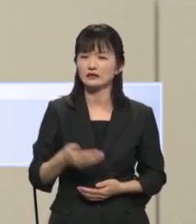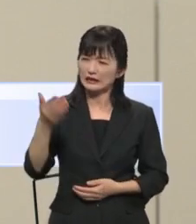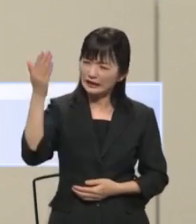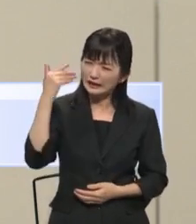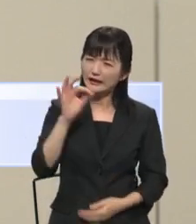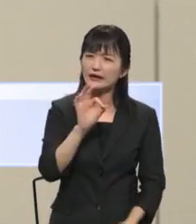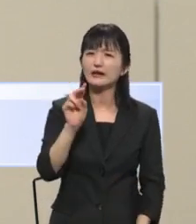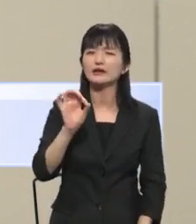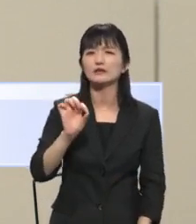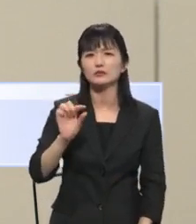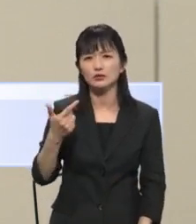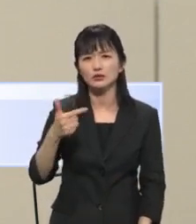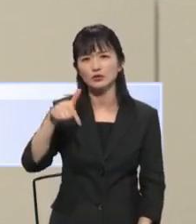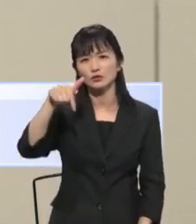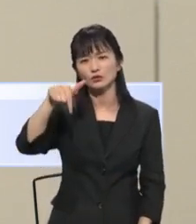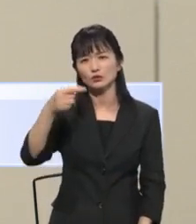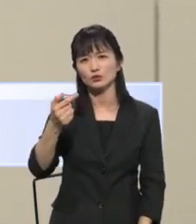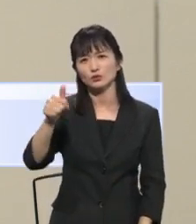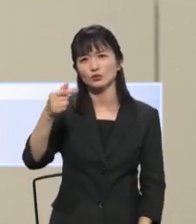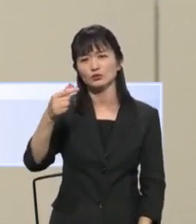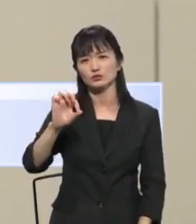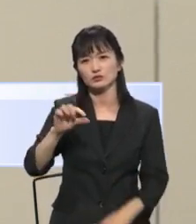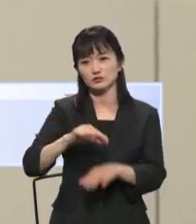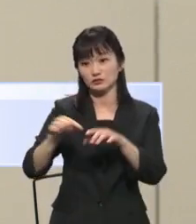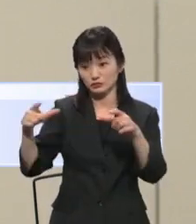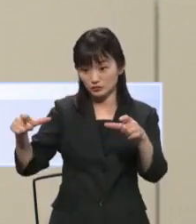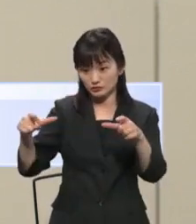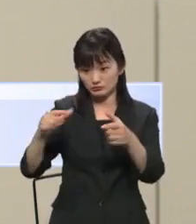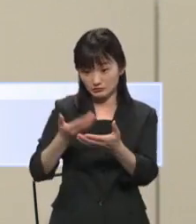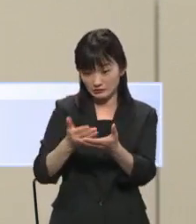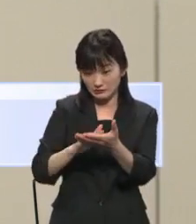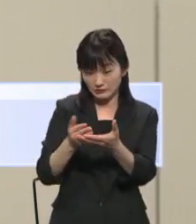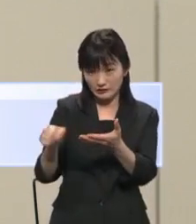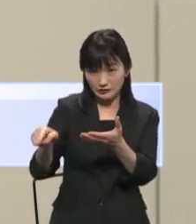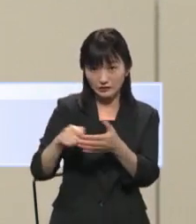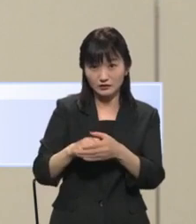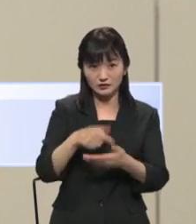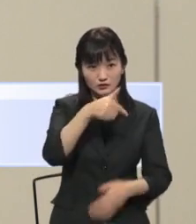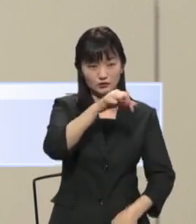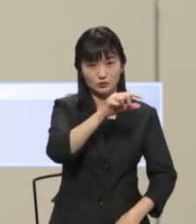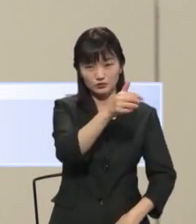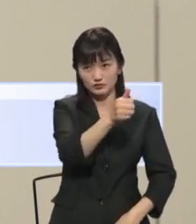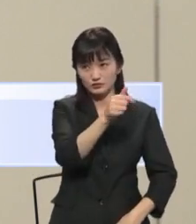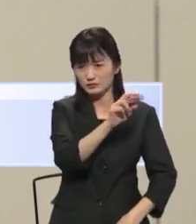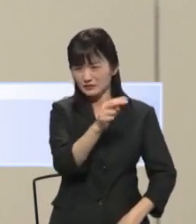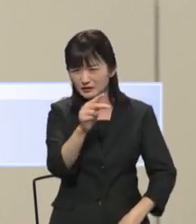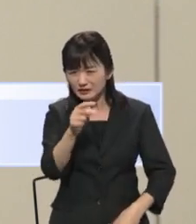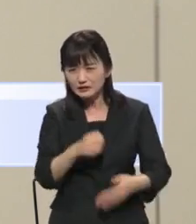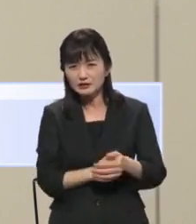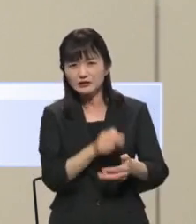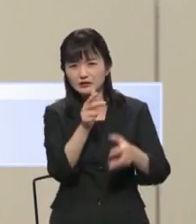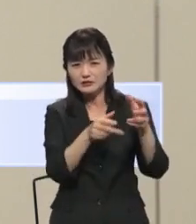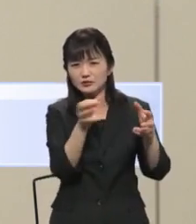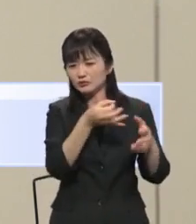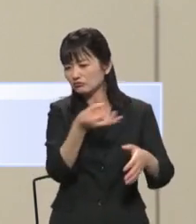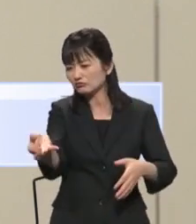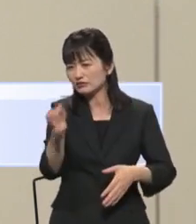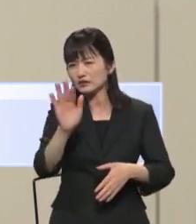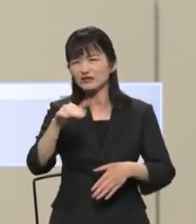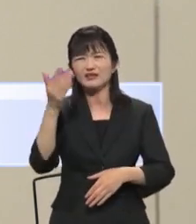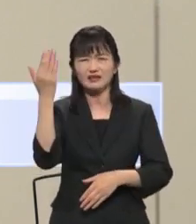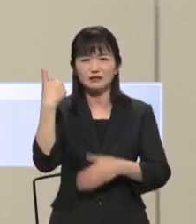과거의 양평 고흥지구 개발하는 것도 뭐 군수가 바꿔 가지고 막대한 이익을 얻고 개발부담도 안 내고 이런 설레들이 있기 때문에